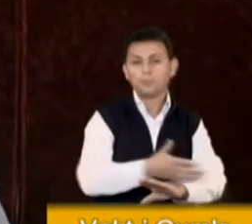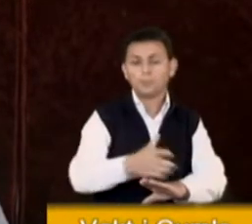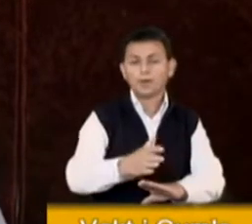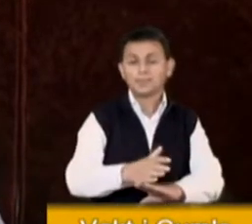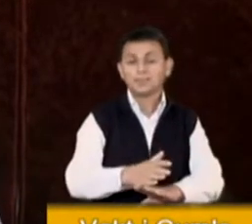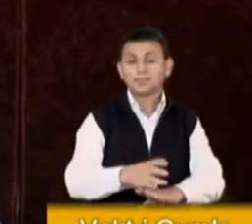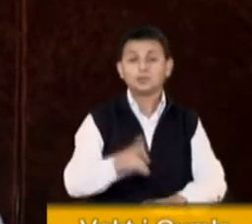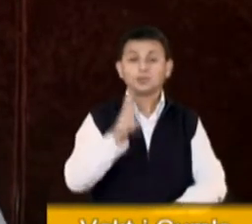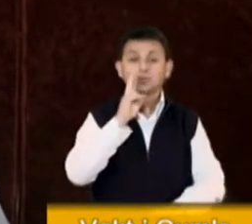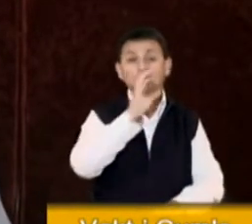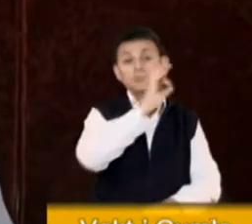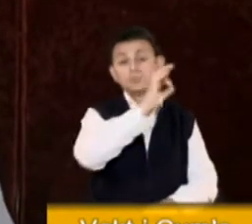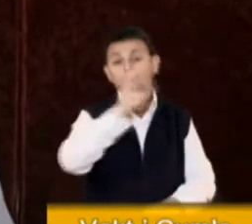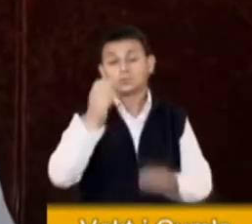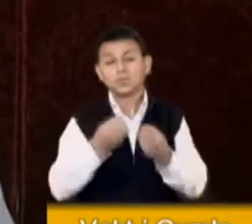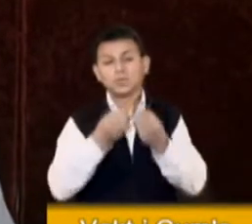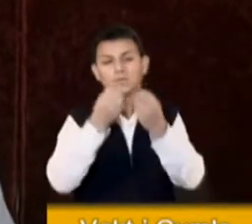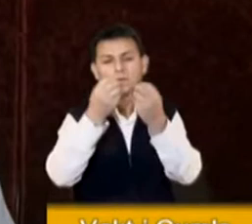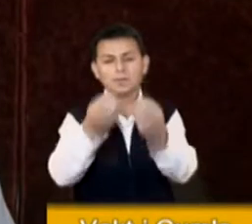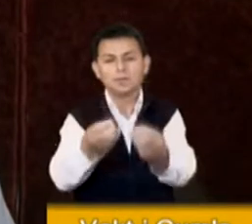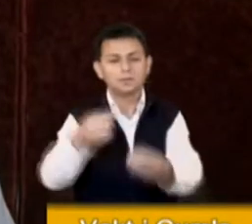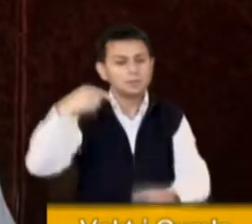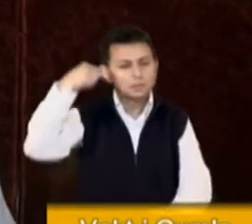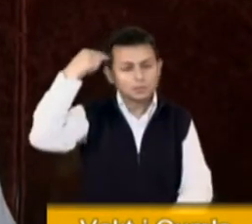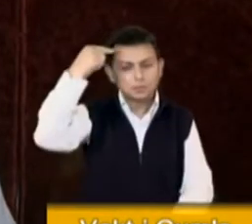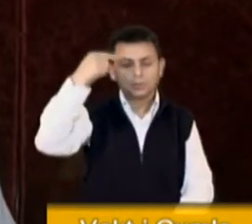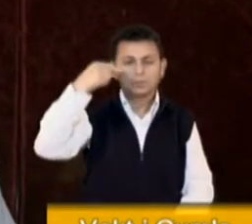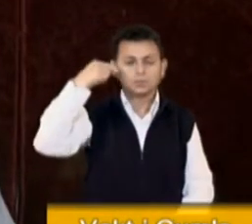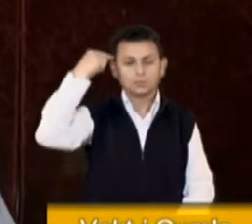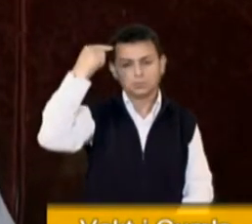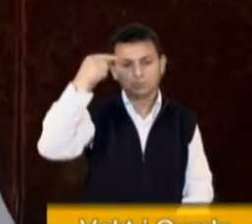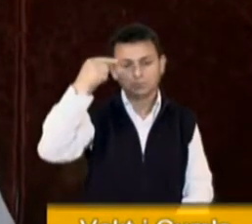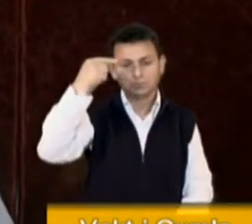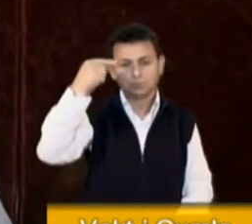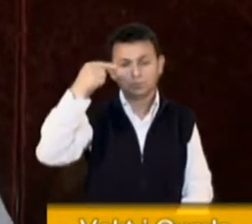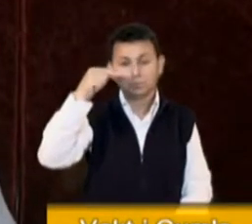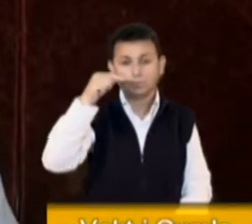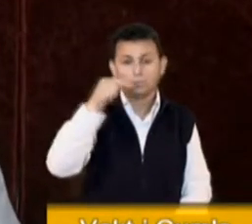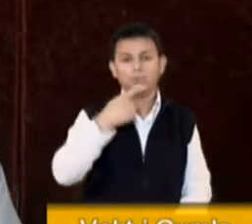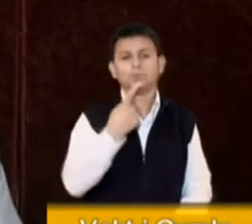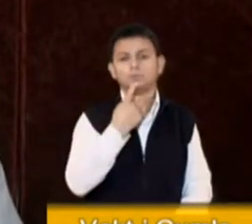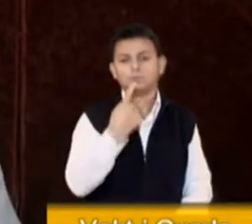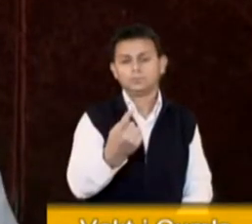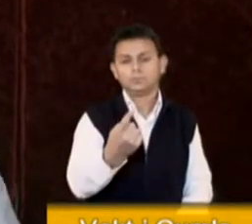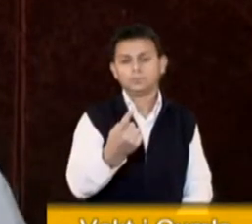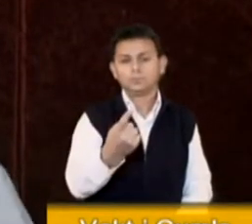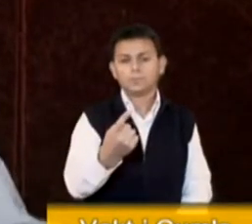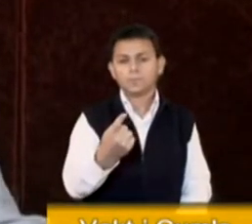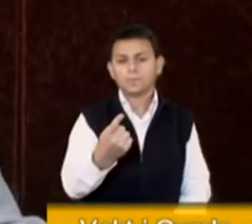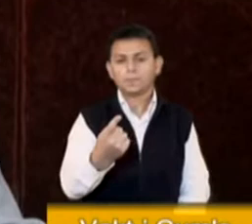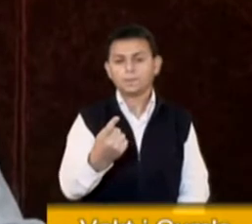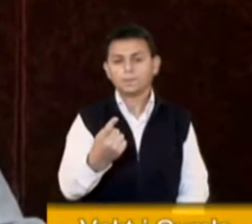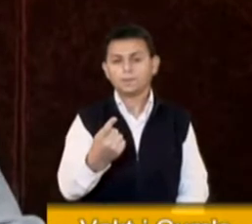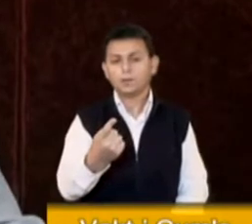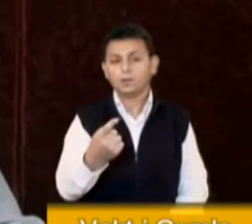ebedi olarak verildiği zannı ve kanaatı içerisinde böyle diyordu. Hatta